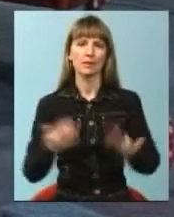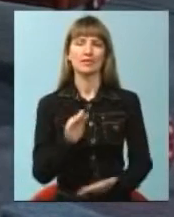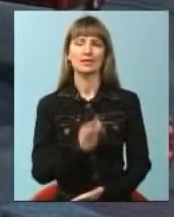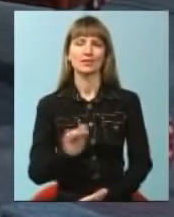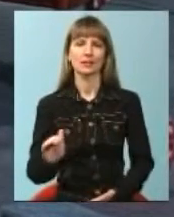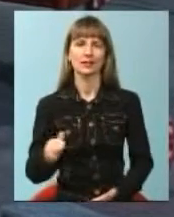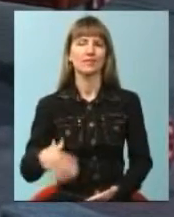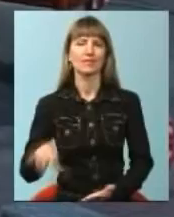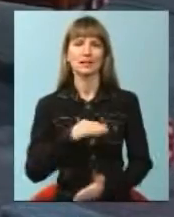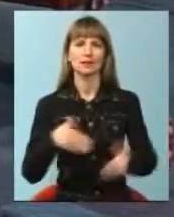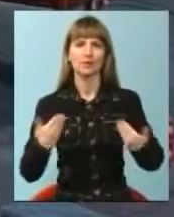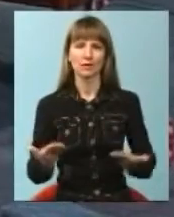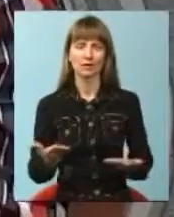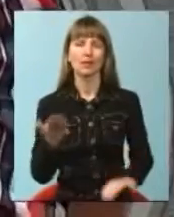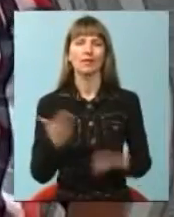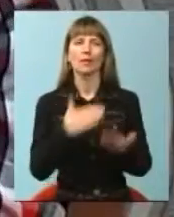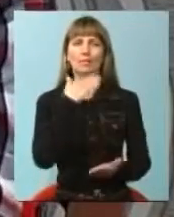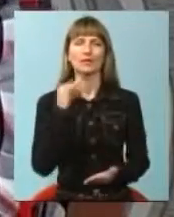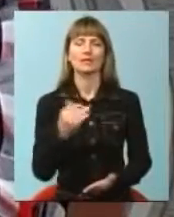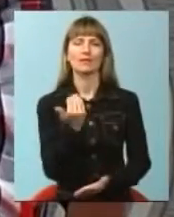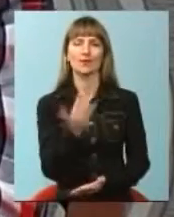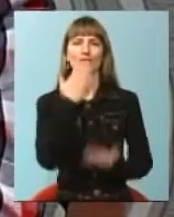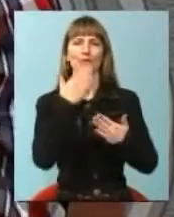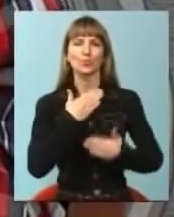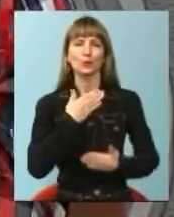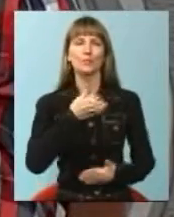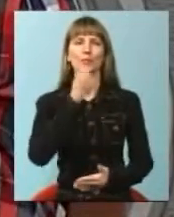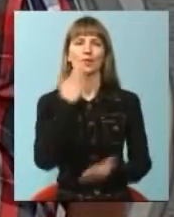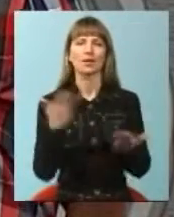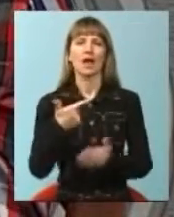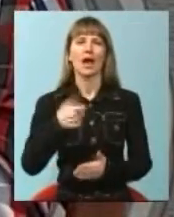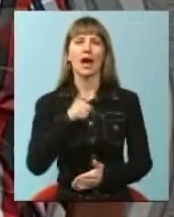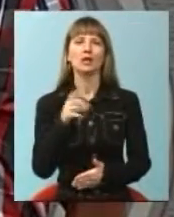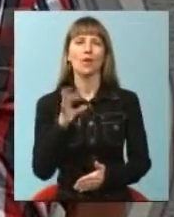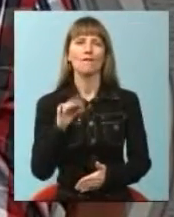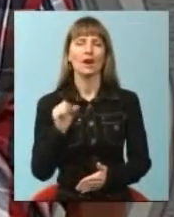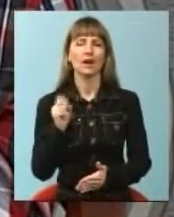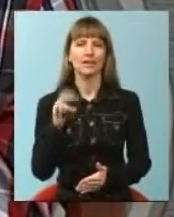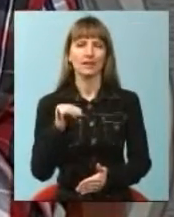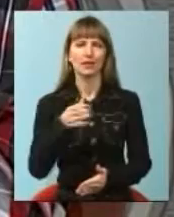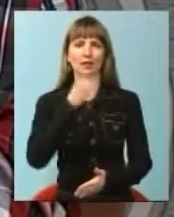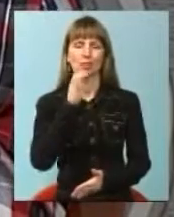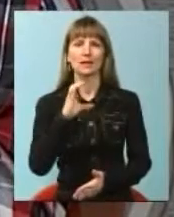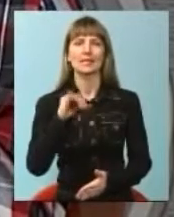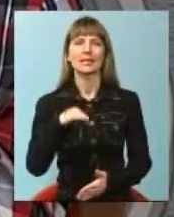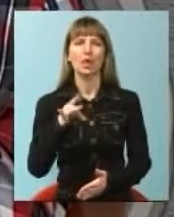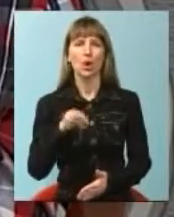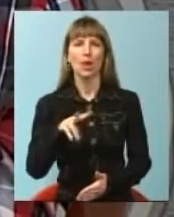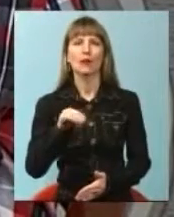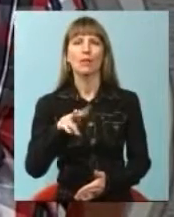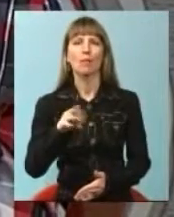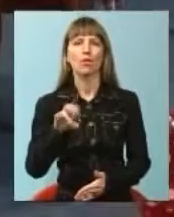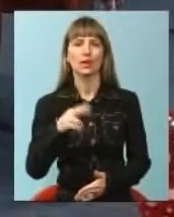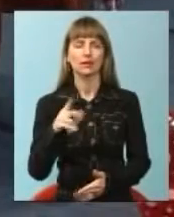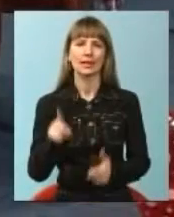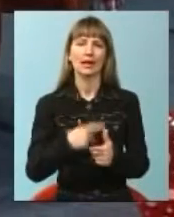дітлахи. Всім привіт! Напевно, багато з вас полюбляють пити якісь газовані напої, наприклад, те ж саме ситро, лимонад або газовану